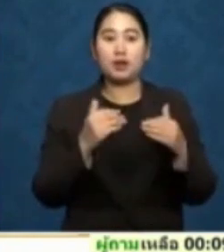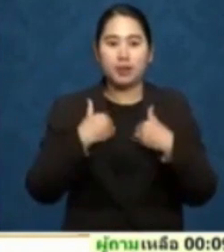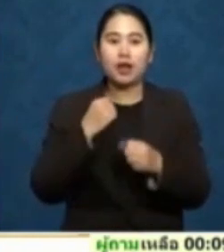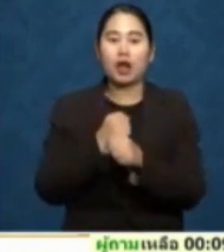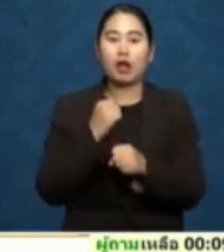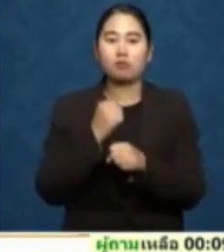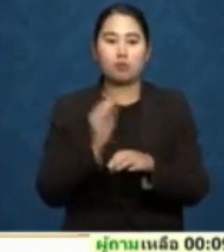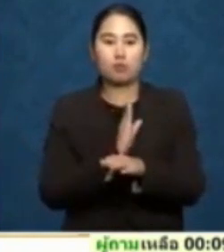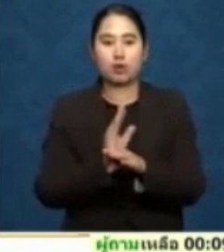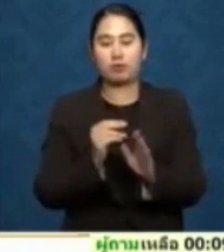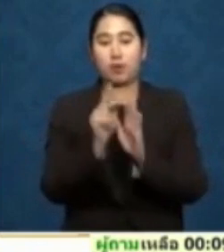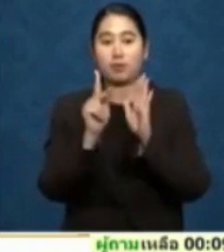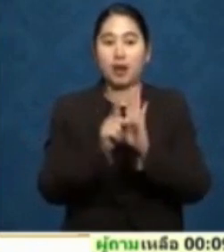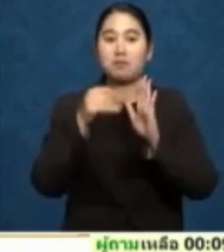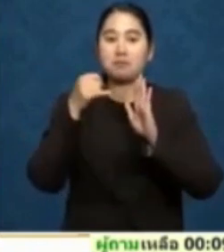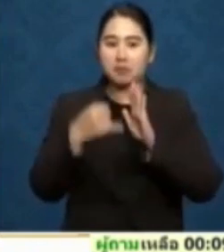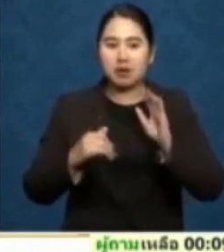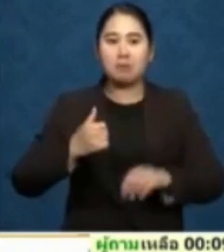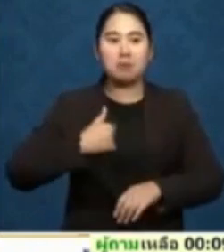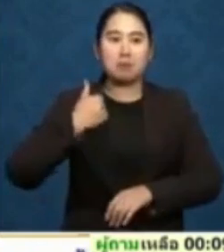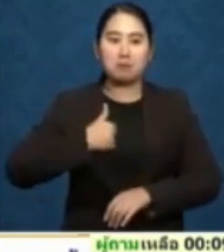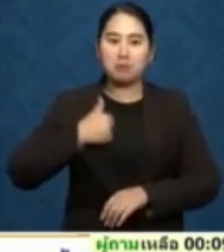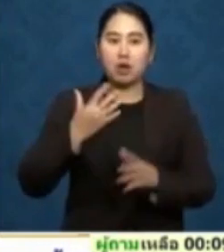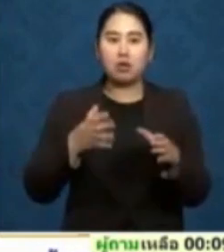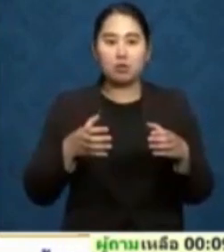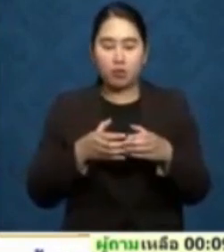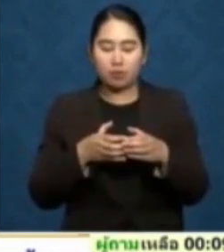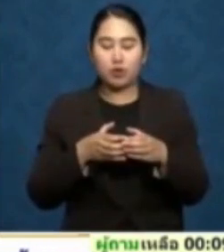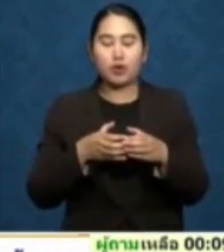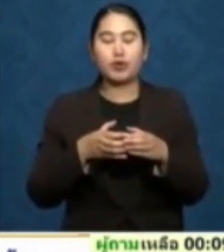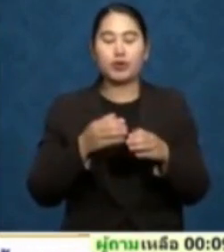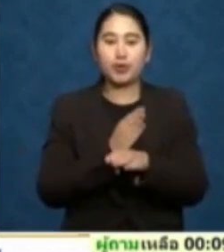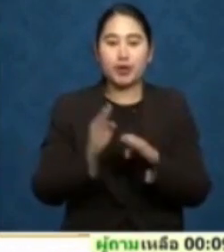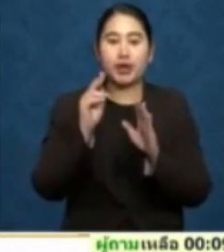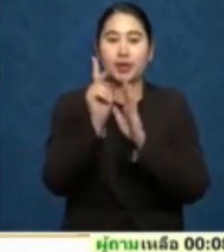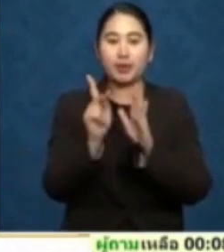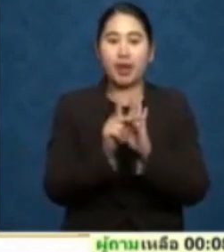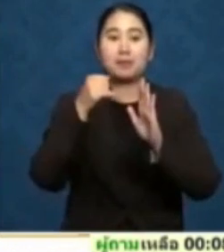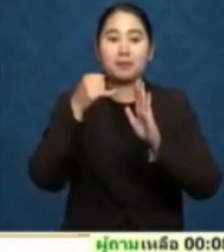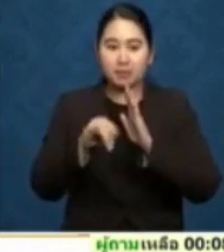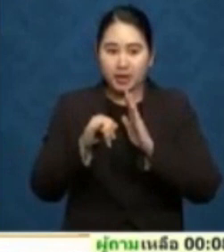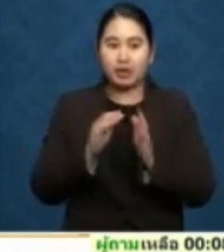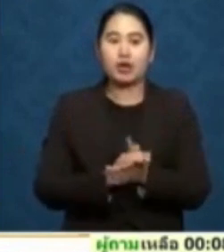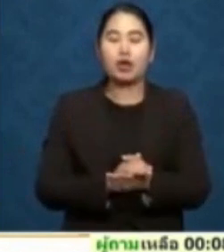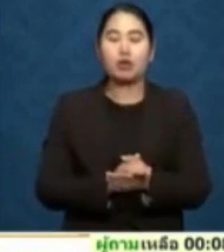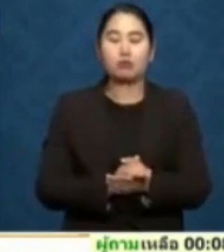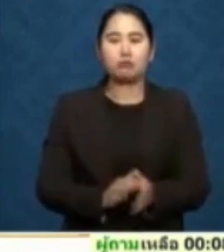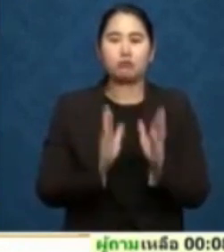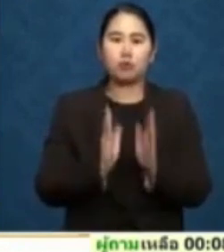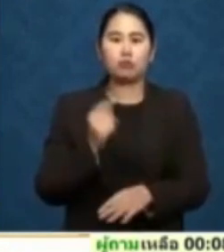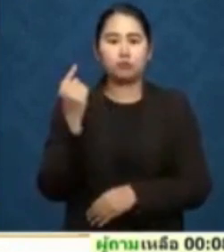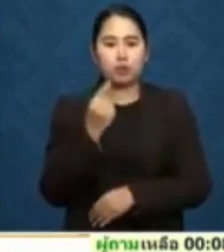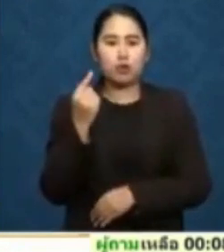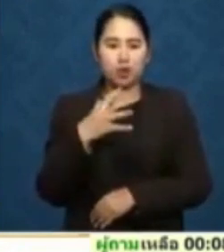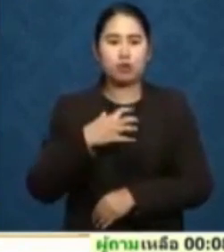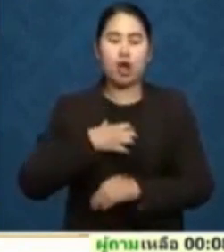ฎหมายเป็นผู้มีอิทธิพลมีแก๊งธุรกิจสีเทาจนบางครั้งทางคนไทยและนักท่องเที่ยวต่างชาติที่ต้องการเข้ามาพักผ่อน